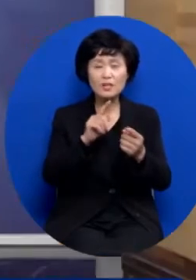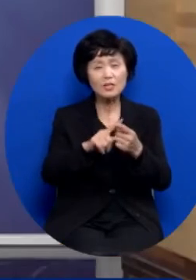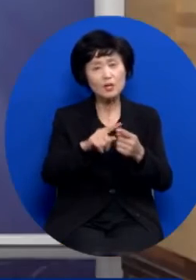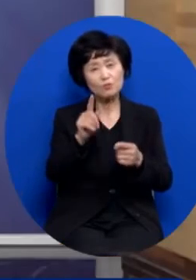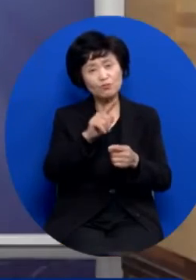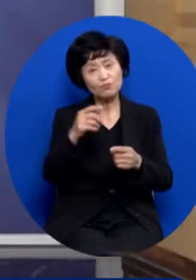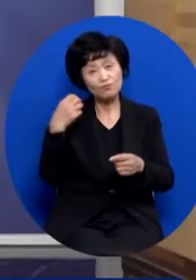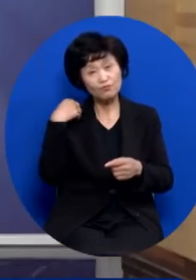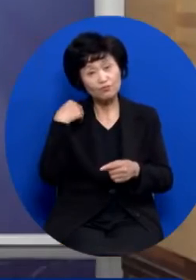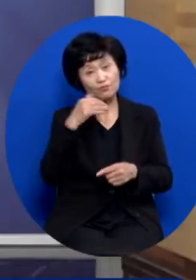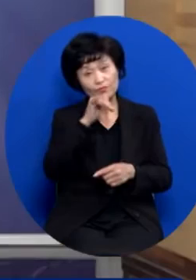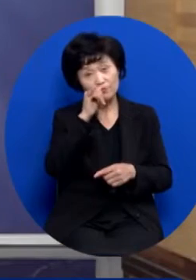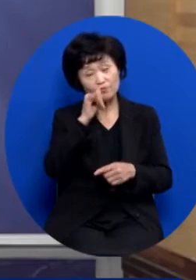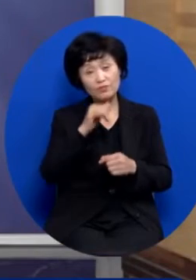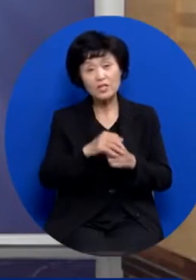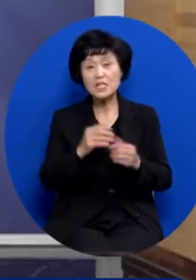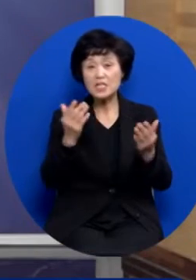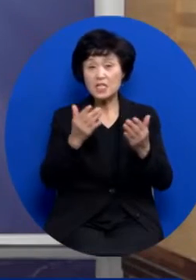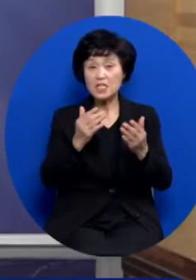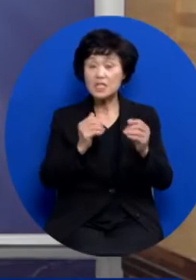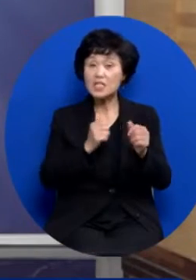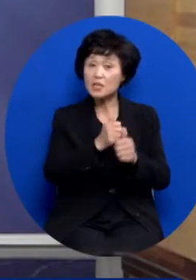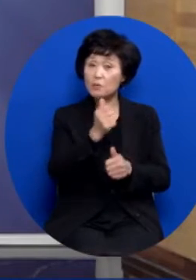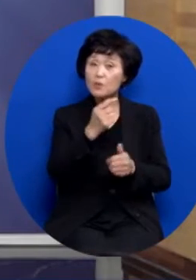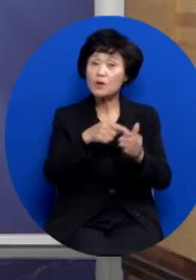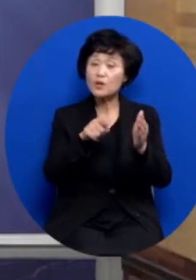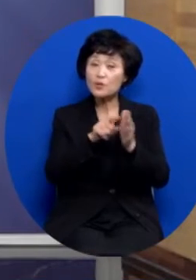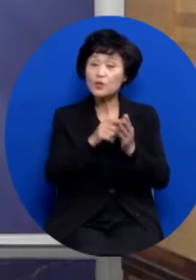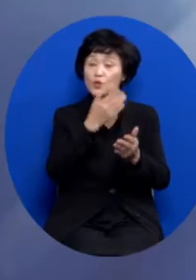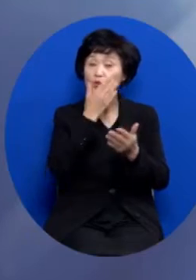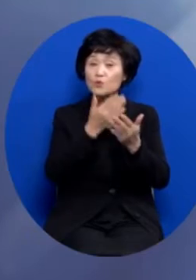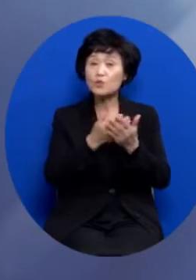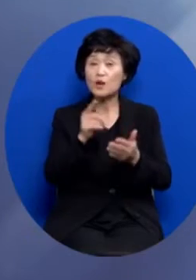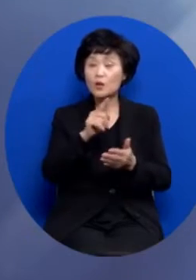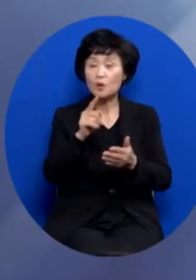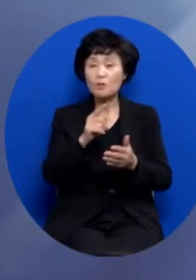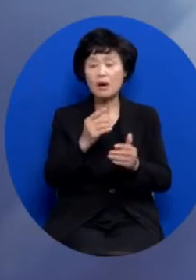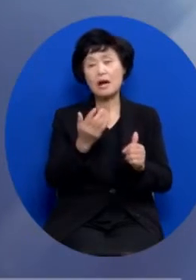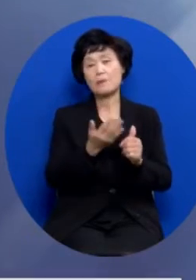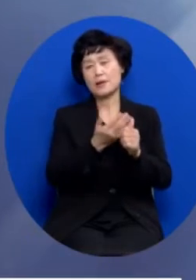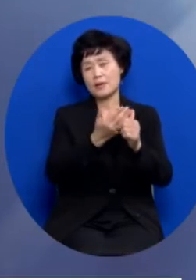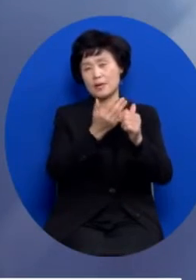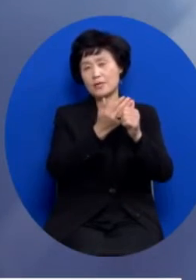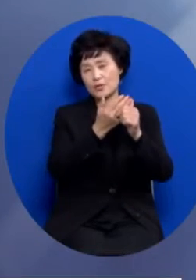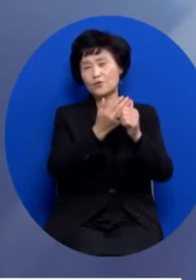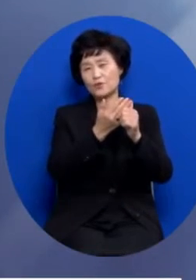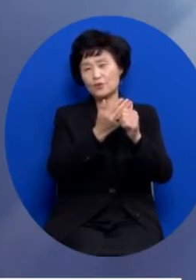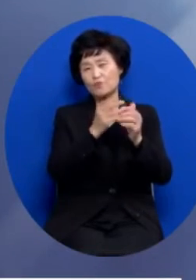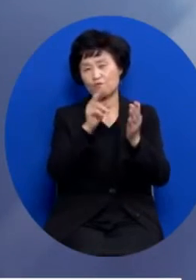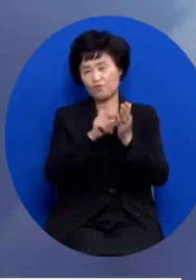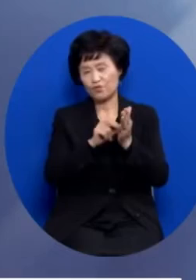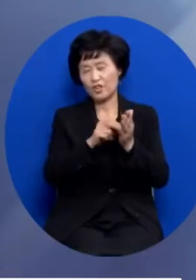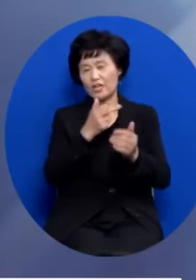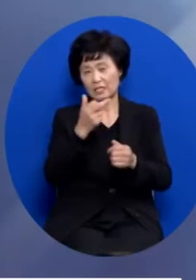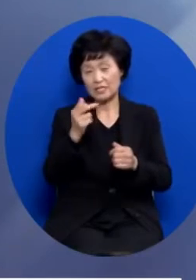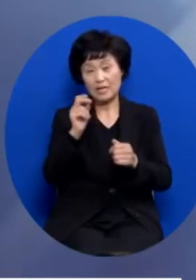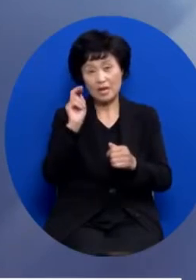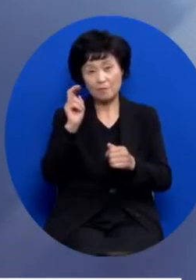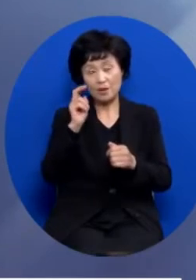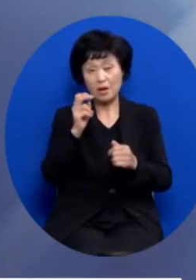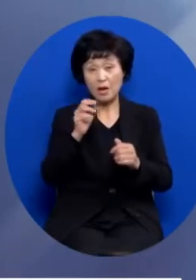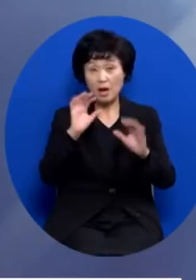있을까요? 저출생 문제를 극복하기 위해서 가장 핵심적인 것은 아마 보육 문제, 그러니까 아이를 키우는 게 한 개인의 책임이